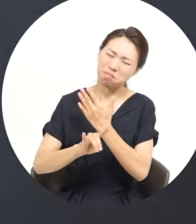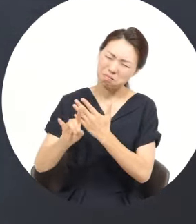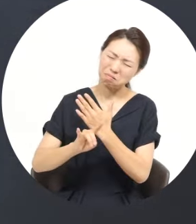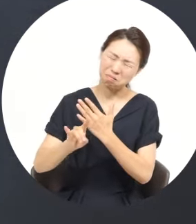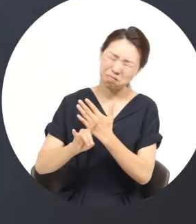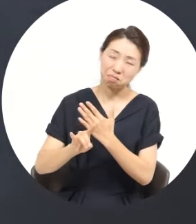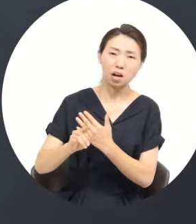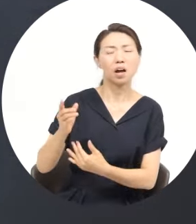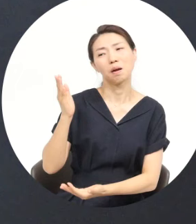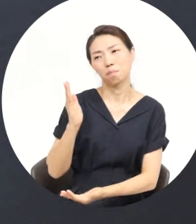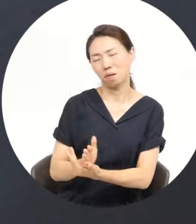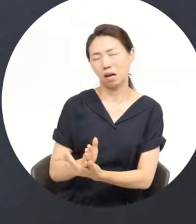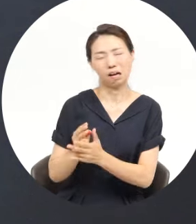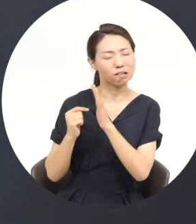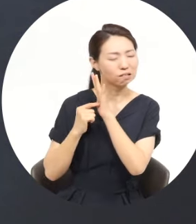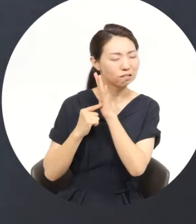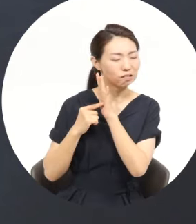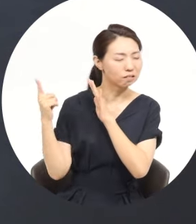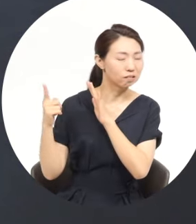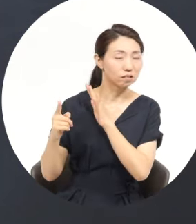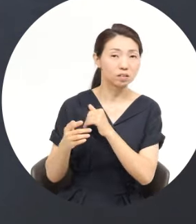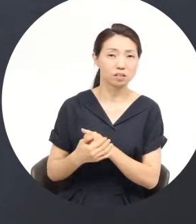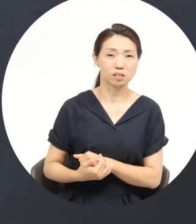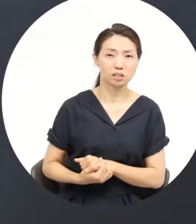이 얘기 아니에요.